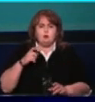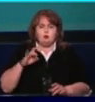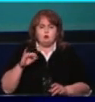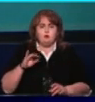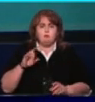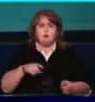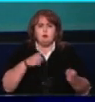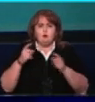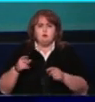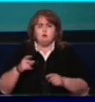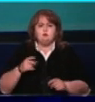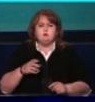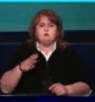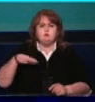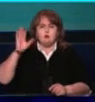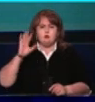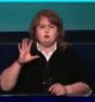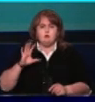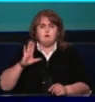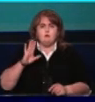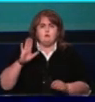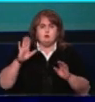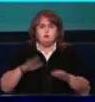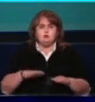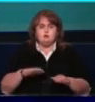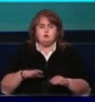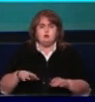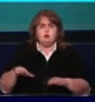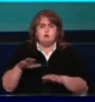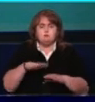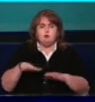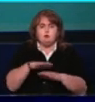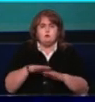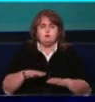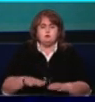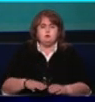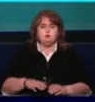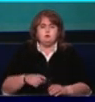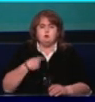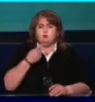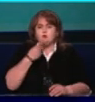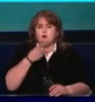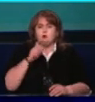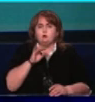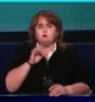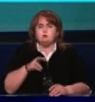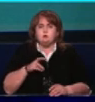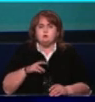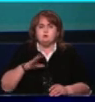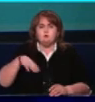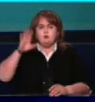с верхней стационарной орбиты в ниже расположенную. То есть это мы говорим о чем? С